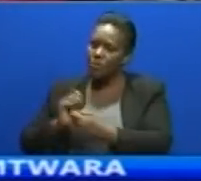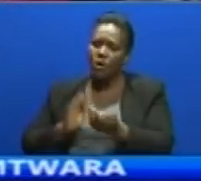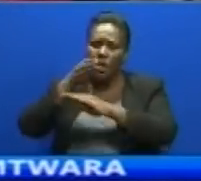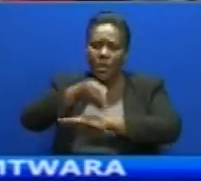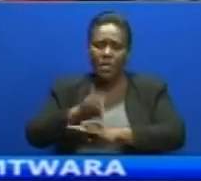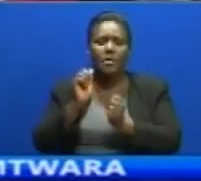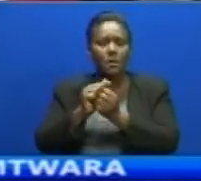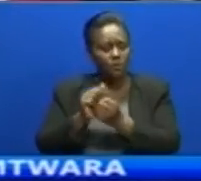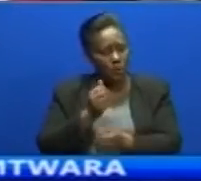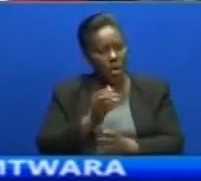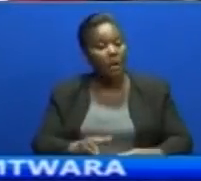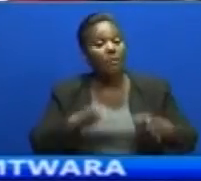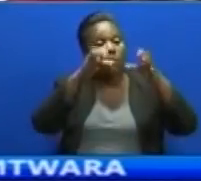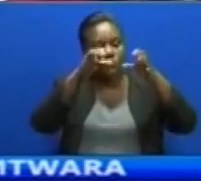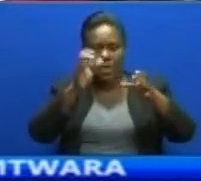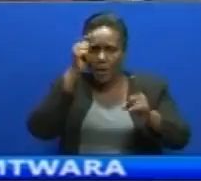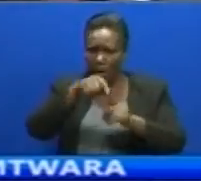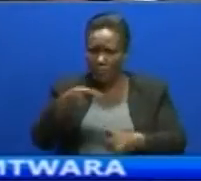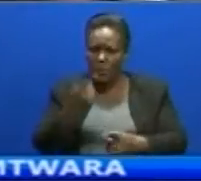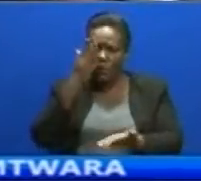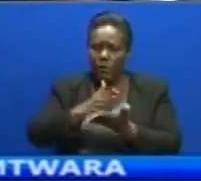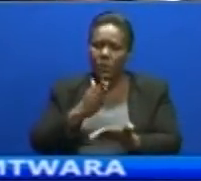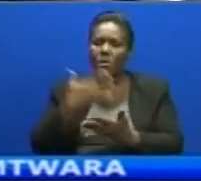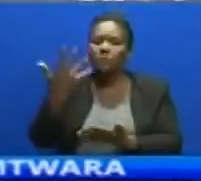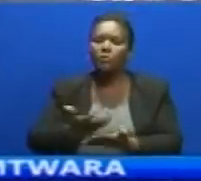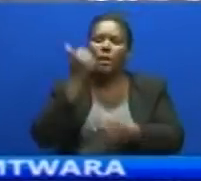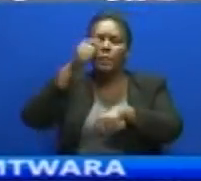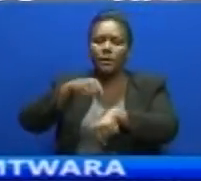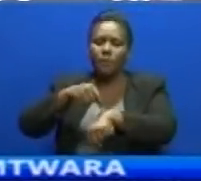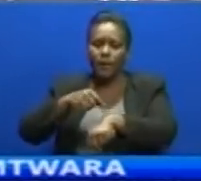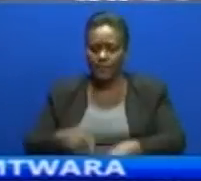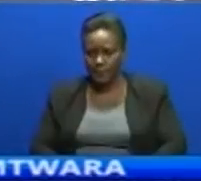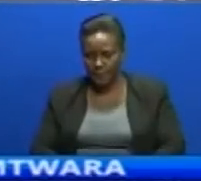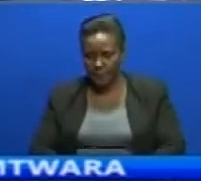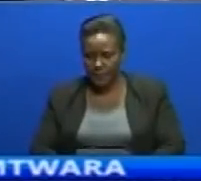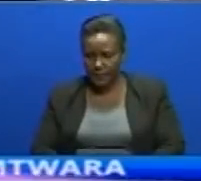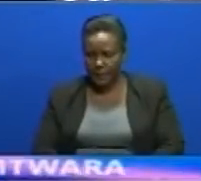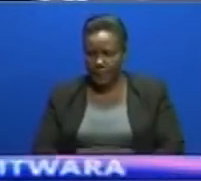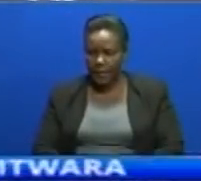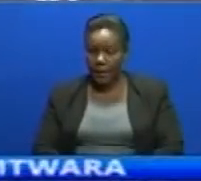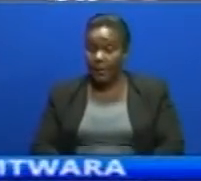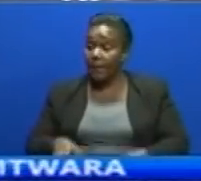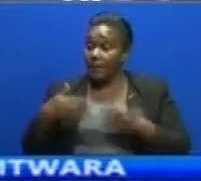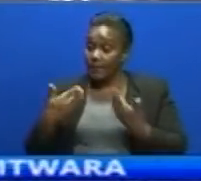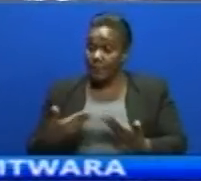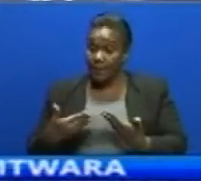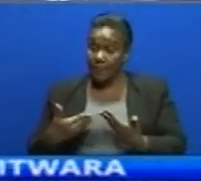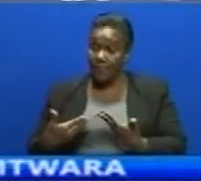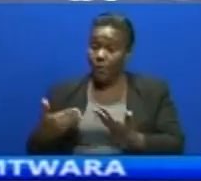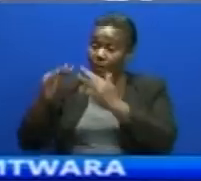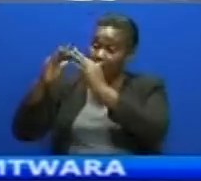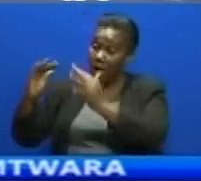suala hilo ili kuhakikisha magunia yanapatikana. Sasa hivi kitu ambacho kinachoendelea huko magalani korosho